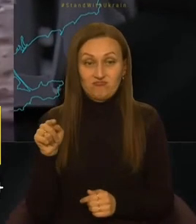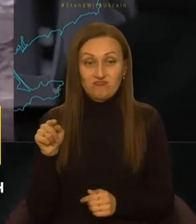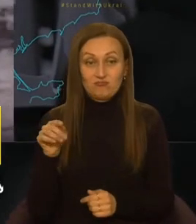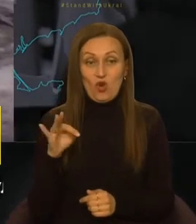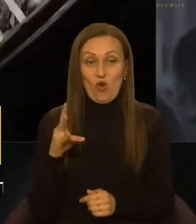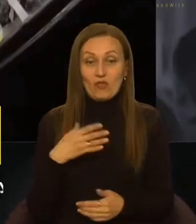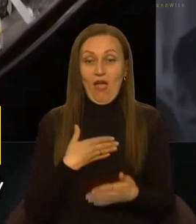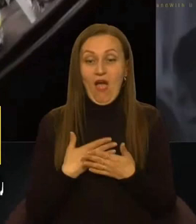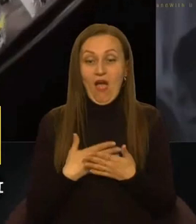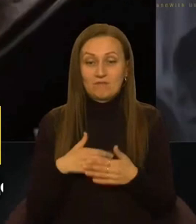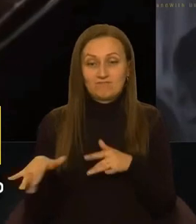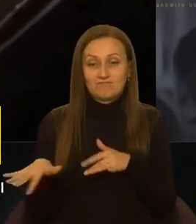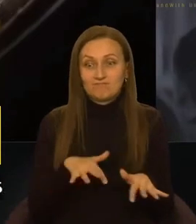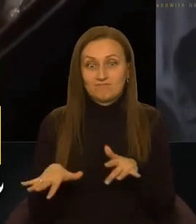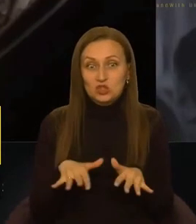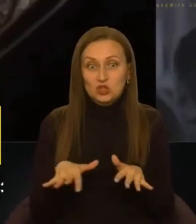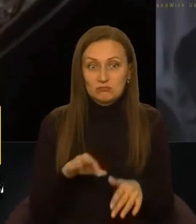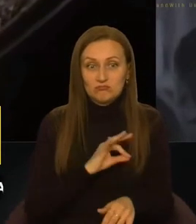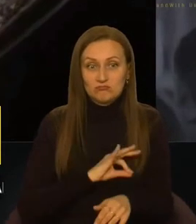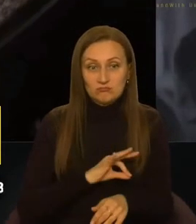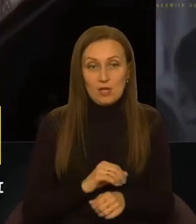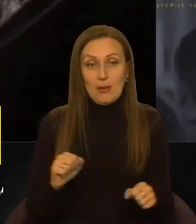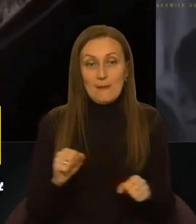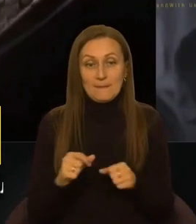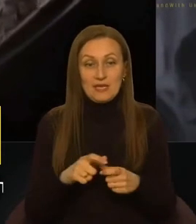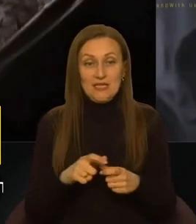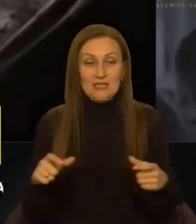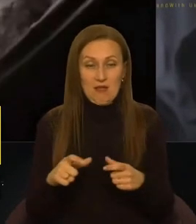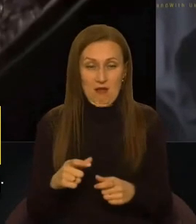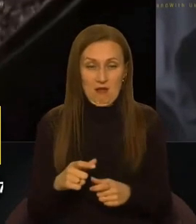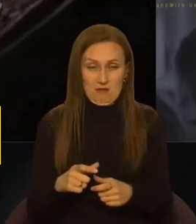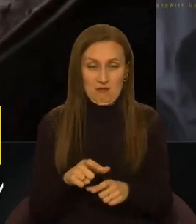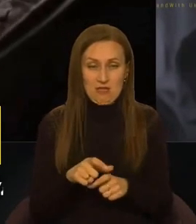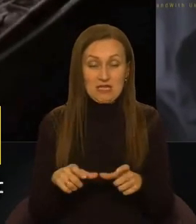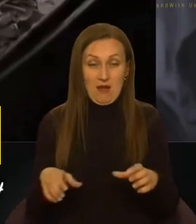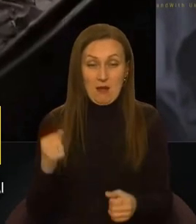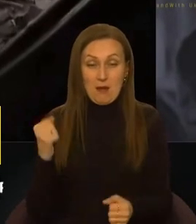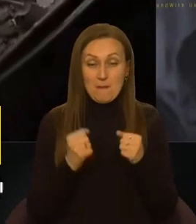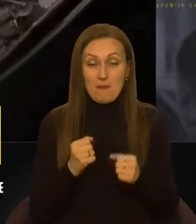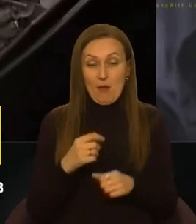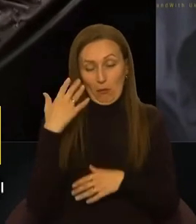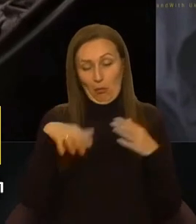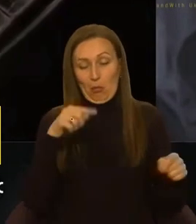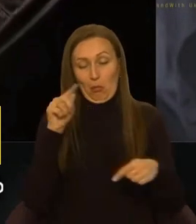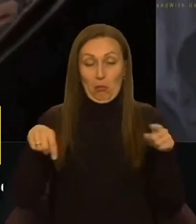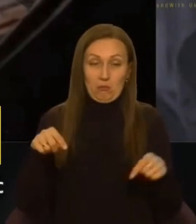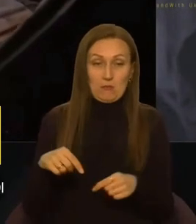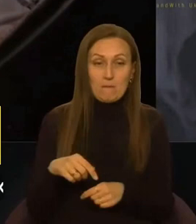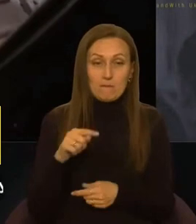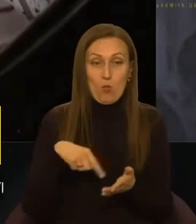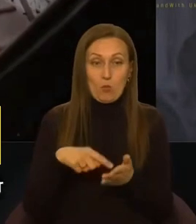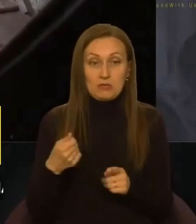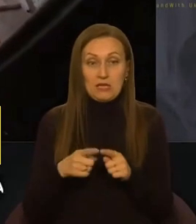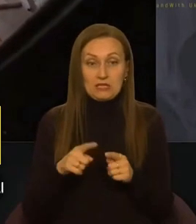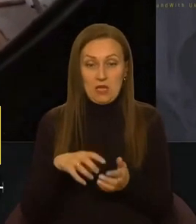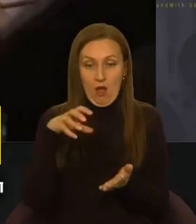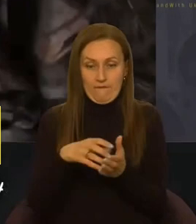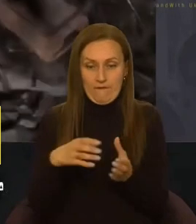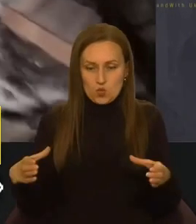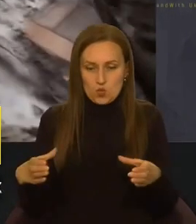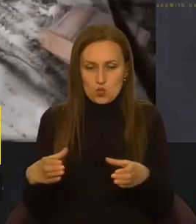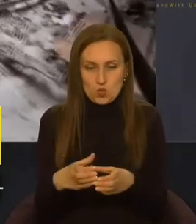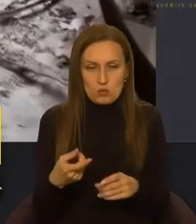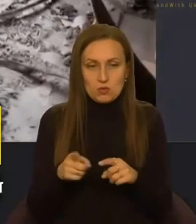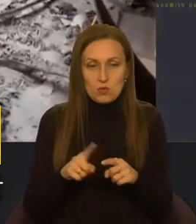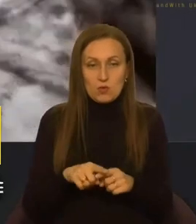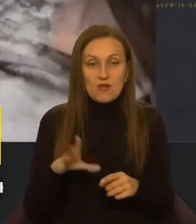вони активно використовували міни і снаряди, валили по квадратах, тобто били хаотично по місту, то зараз цей квадрат звузився, і це